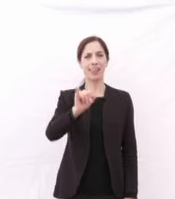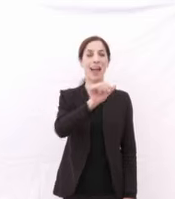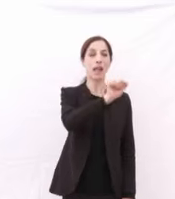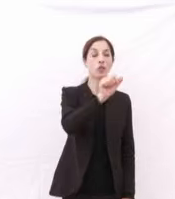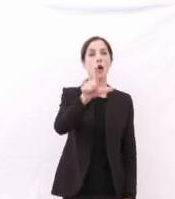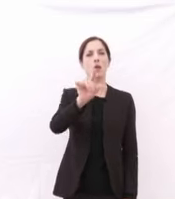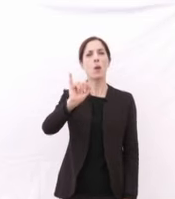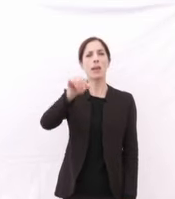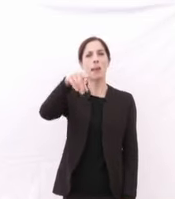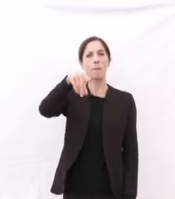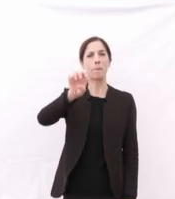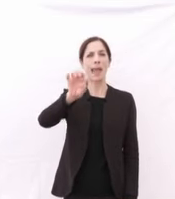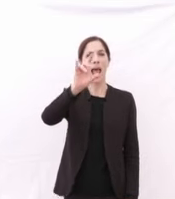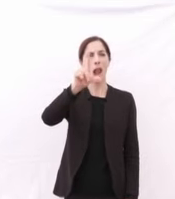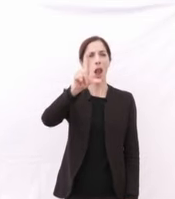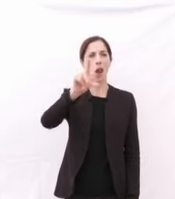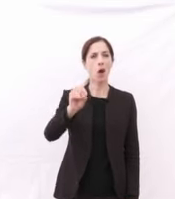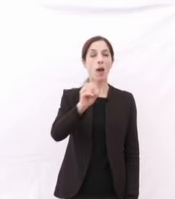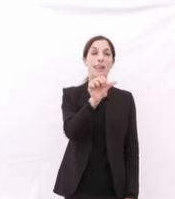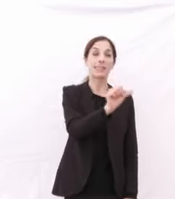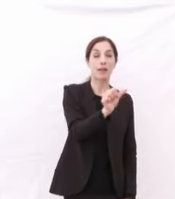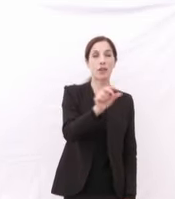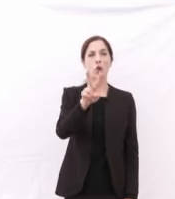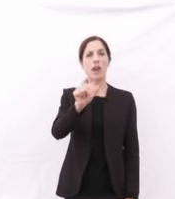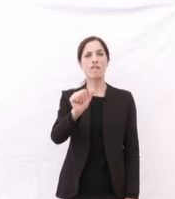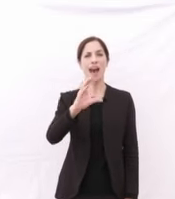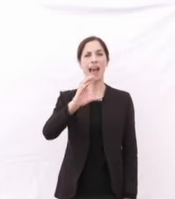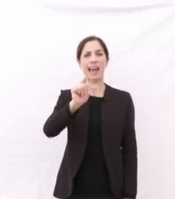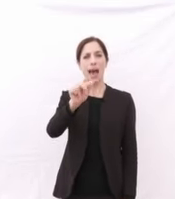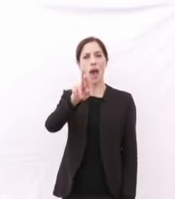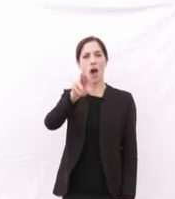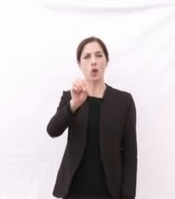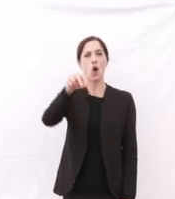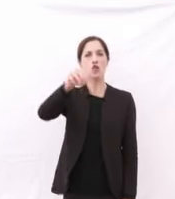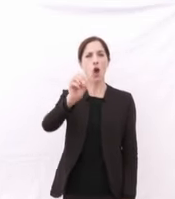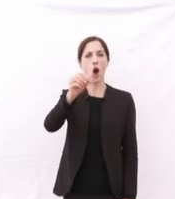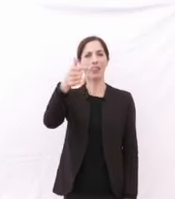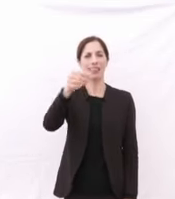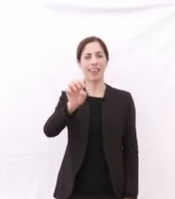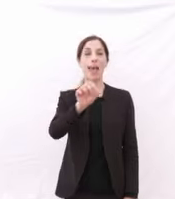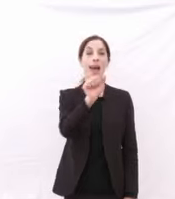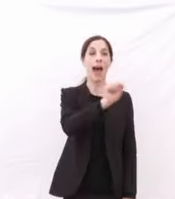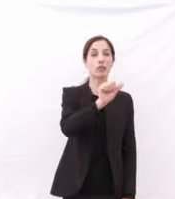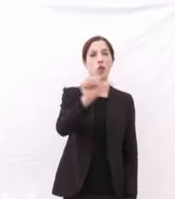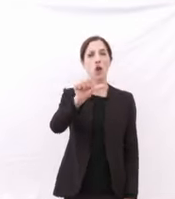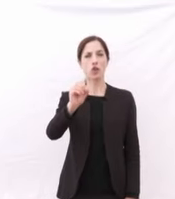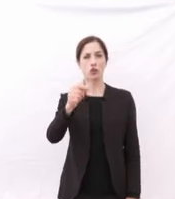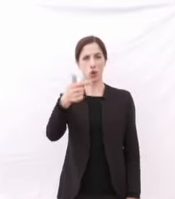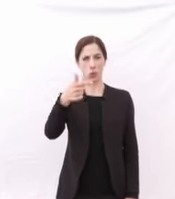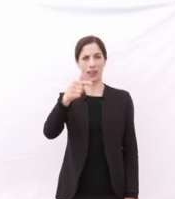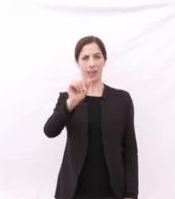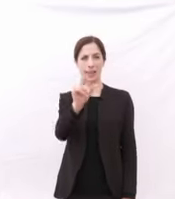Lippietto, Salvatore Vaccaro Notte, Antonio Sottile,